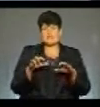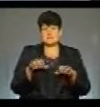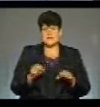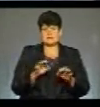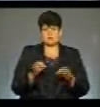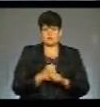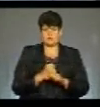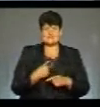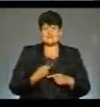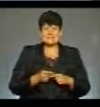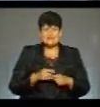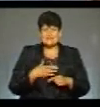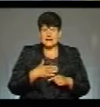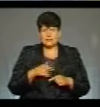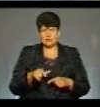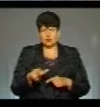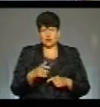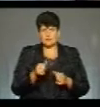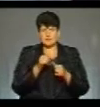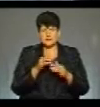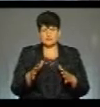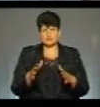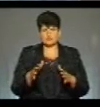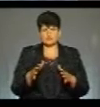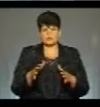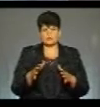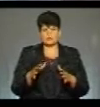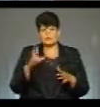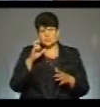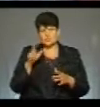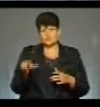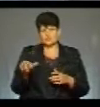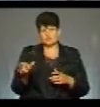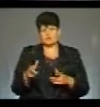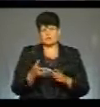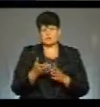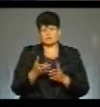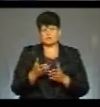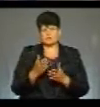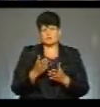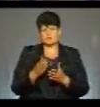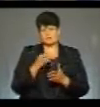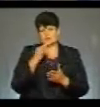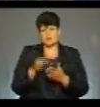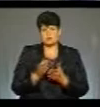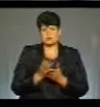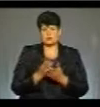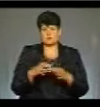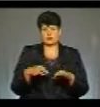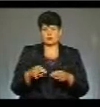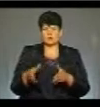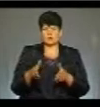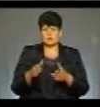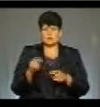не наша дорога, ми не можемо реагувати на місцеву владу, на державну дорогу, яка належить службі автомобільних доріг. На акцію також приїхали люди